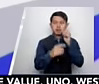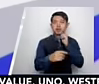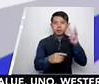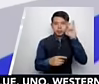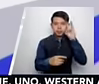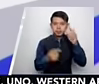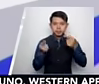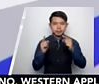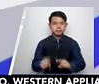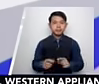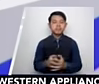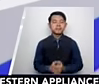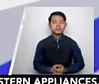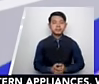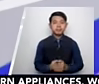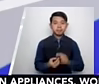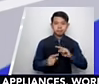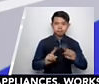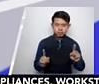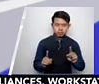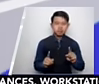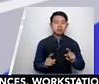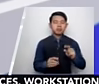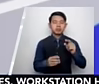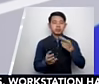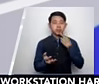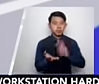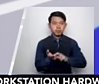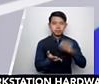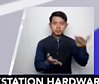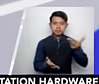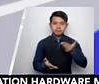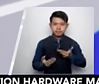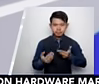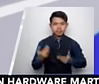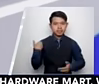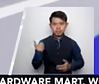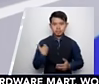hindi pa raw nila natatanggap ang buong report. Pinaimbestigahan na ito ni Education Secretary Sunny Angara.